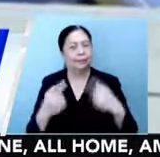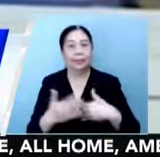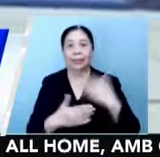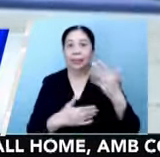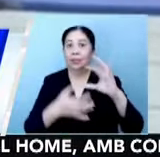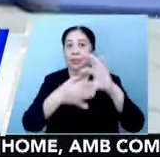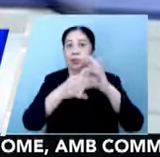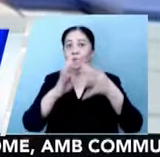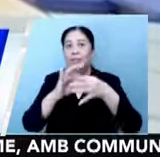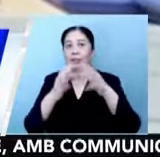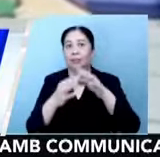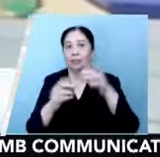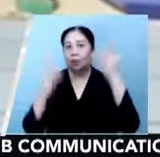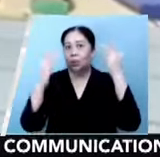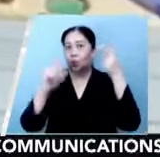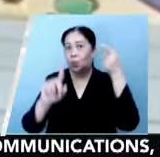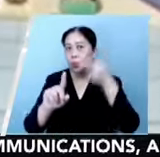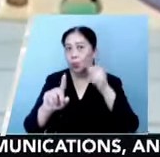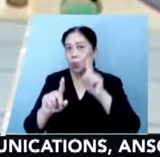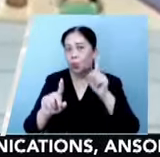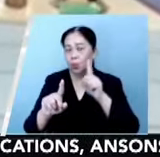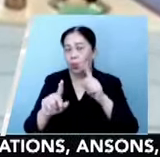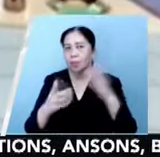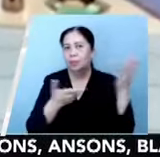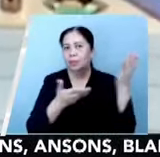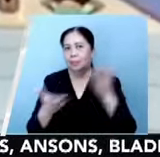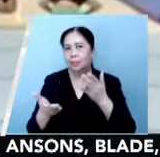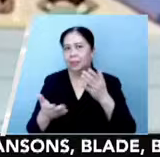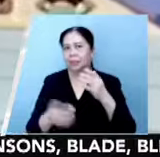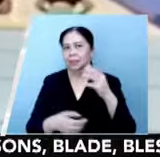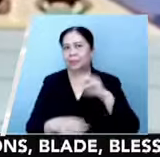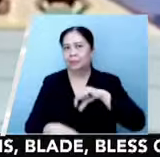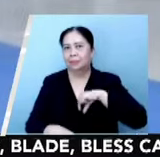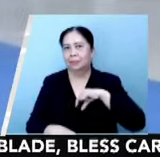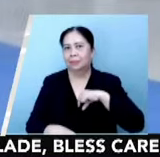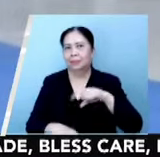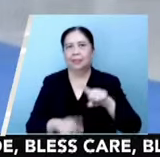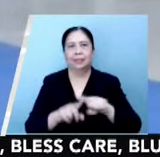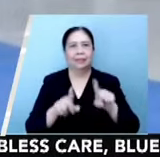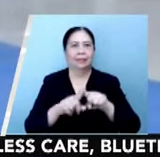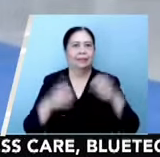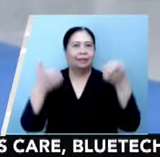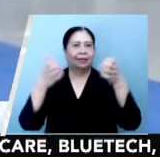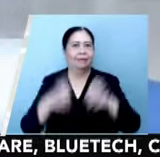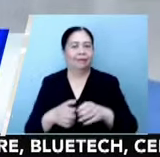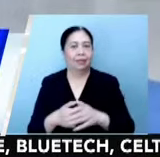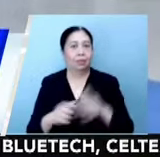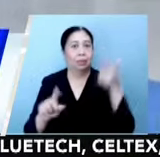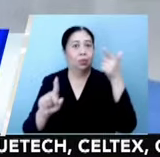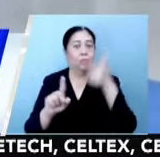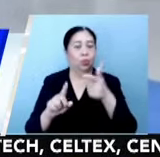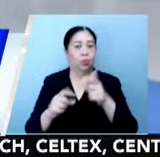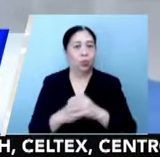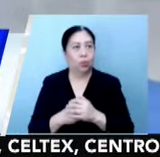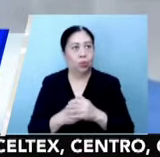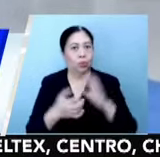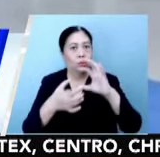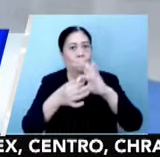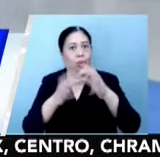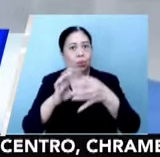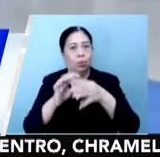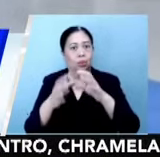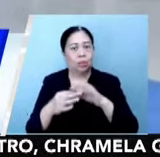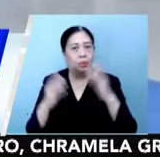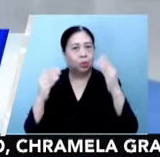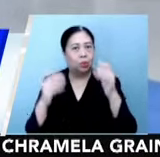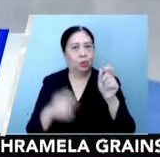ang target daw ni Yulo, makauwi ng medalya sa iba pang event. Ang goal ko din po kasi sa Olympics,